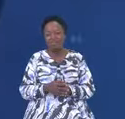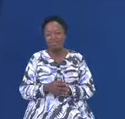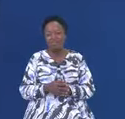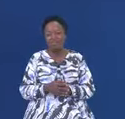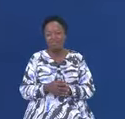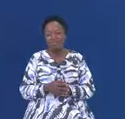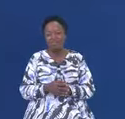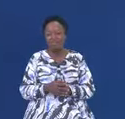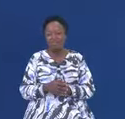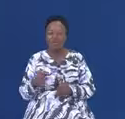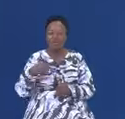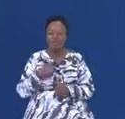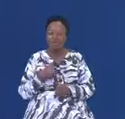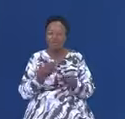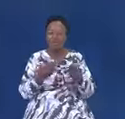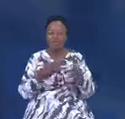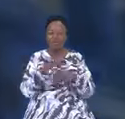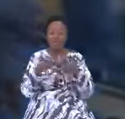convertis